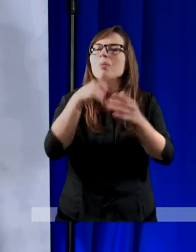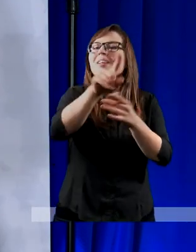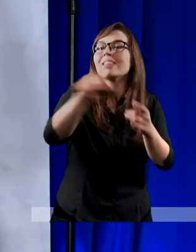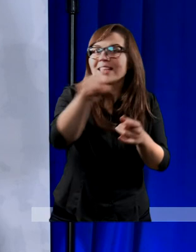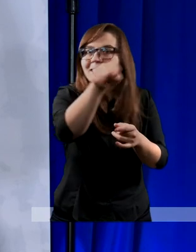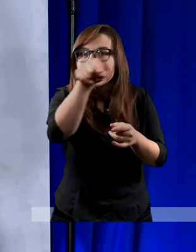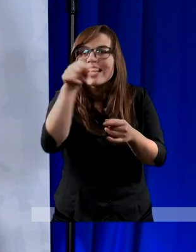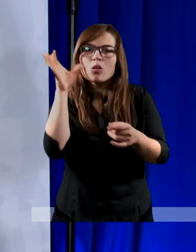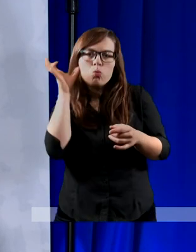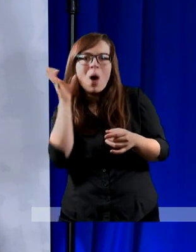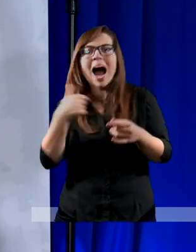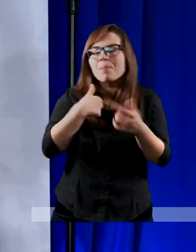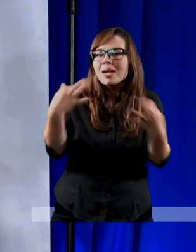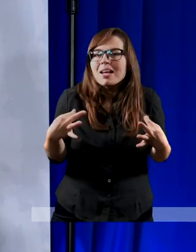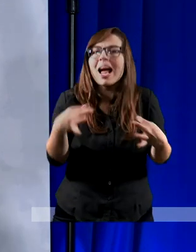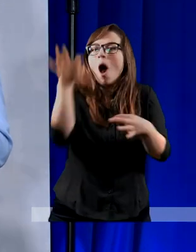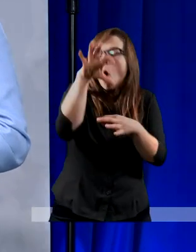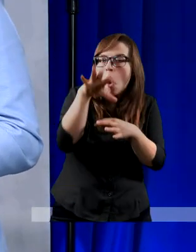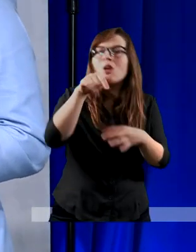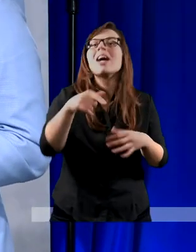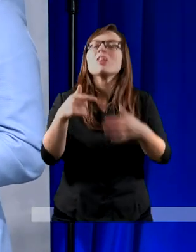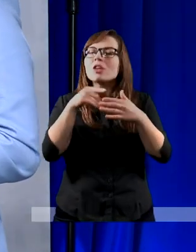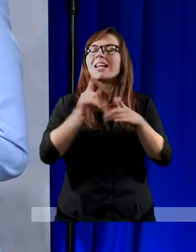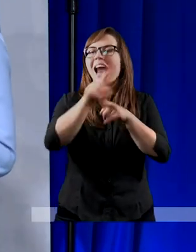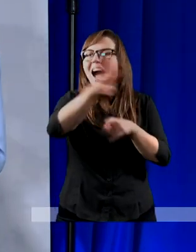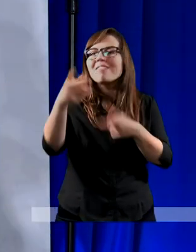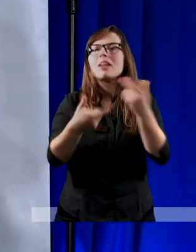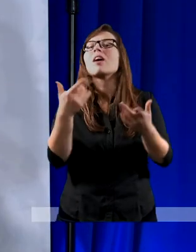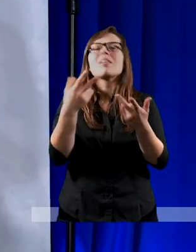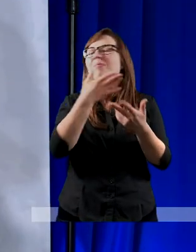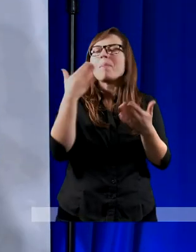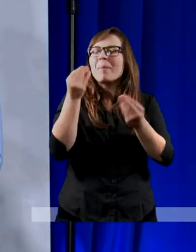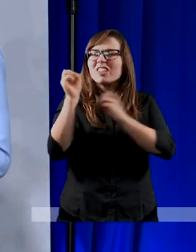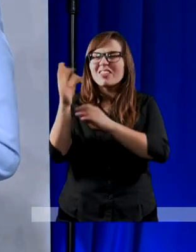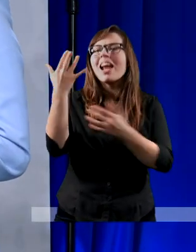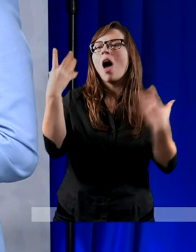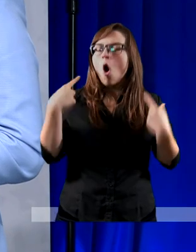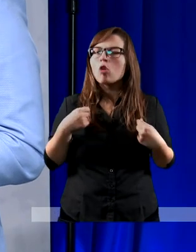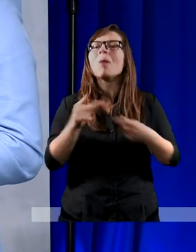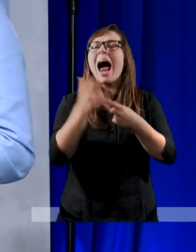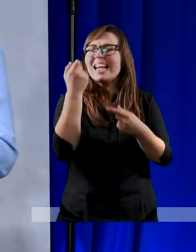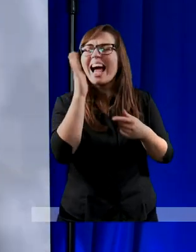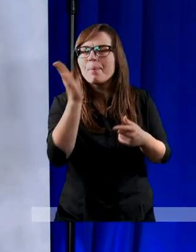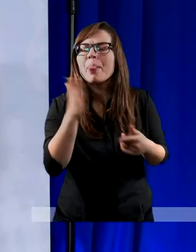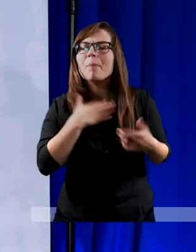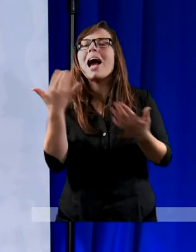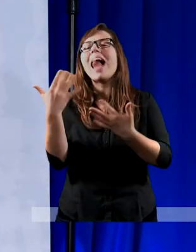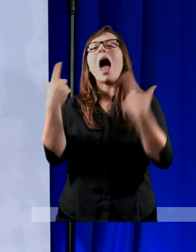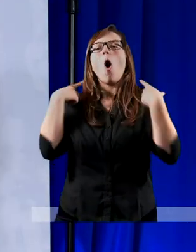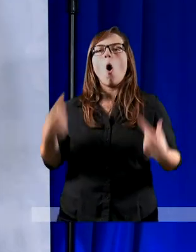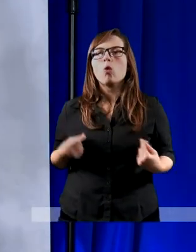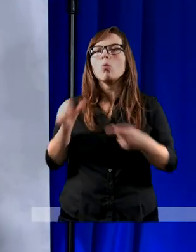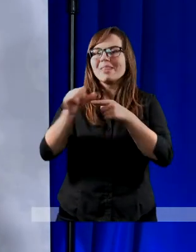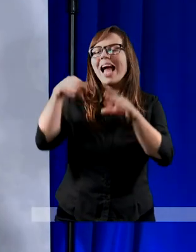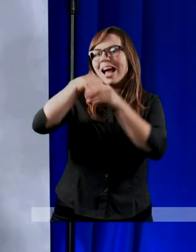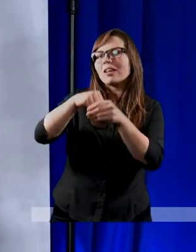który w tej chwili nas słucha. Jeszcze nie mam informacji w tej chwili, ile osób się zebrało, ale za chwilę będę miał pewnie